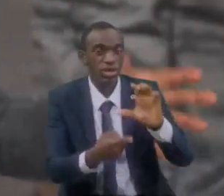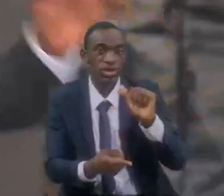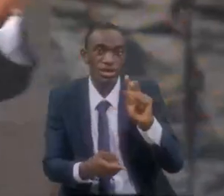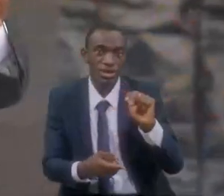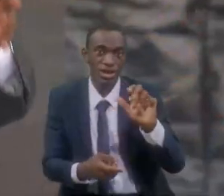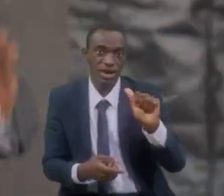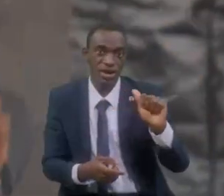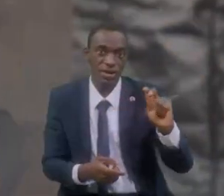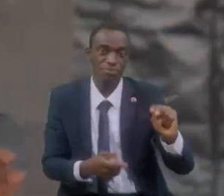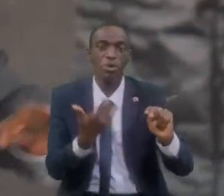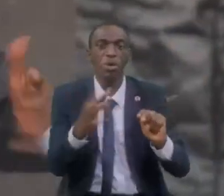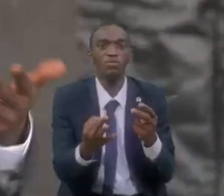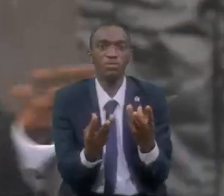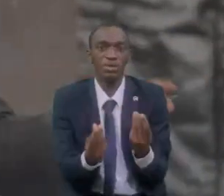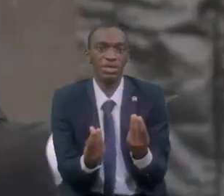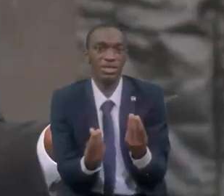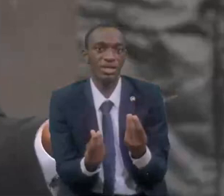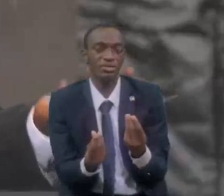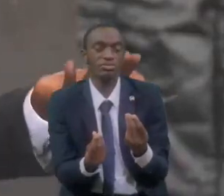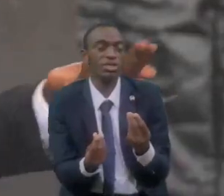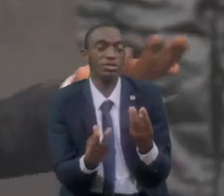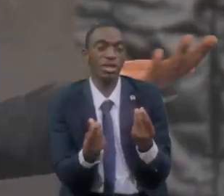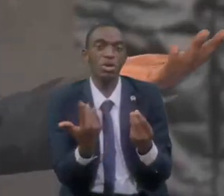ont pris le serpent des reins.